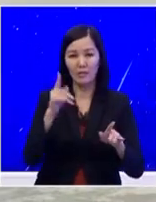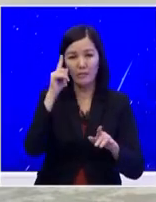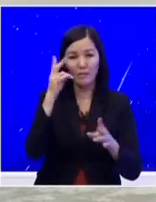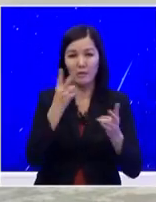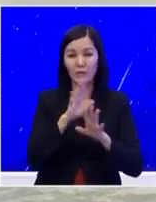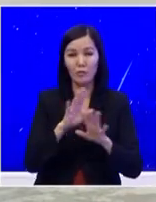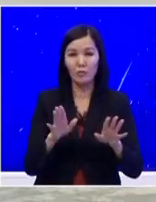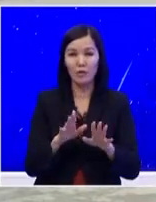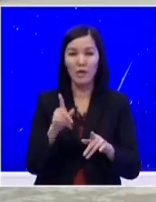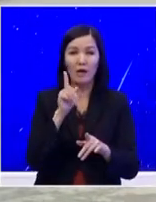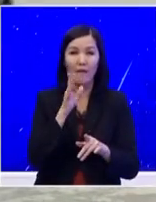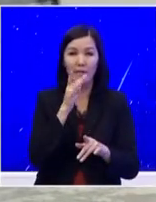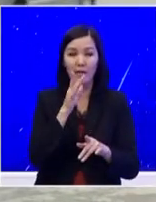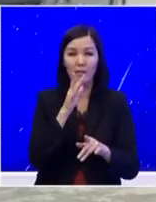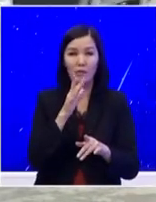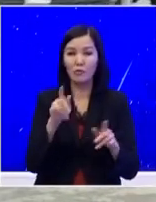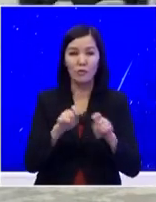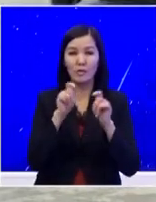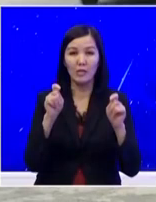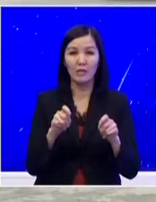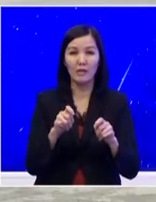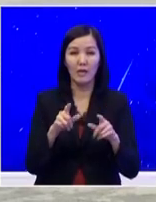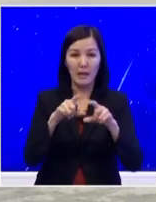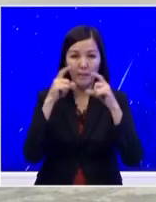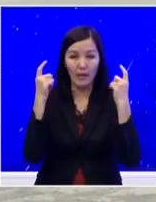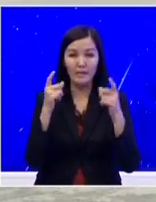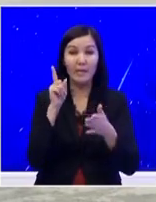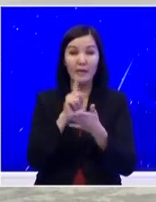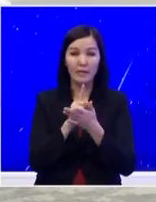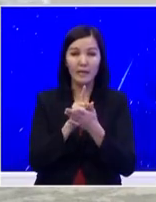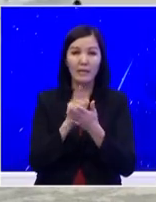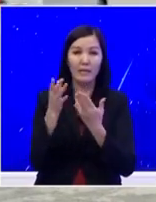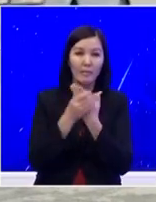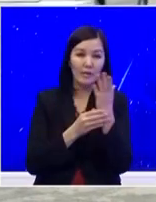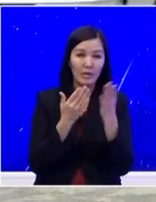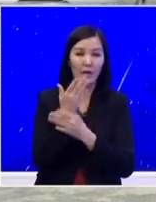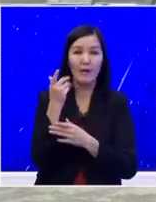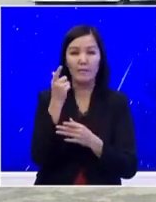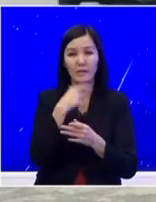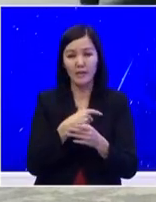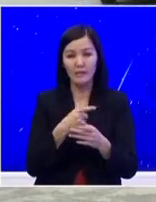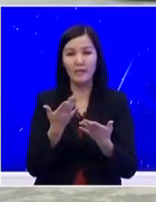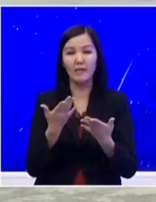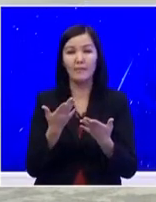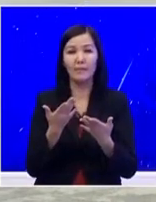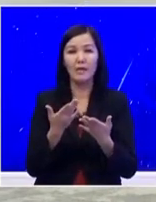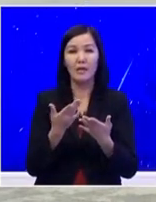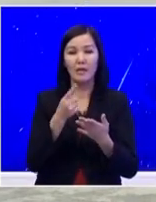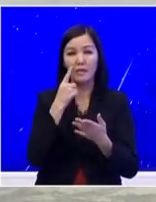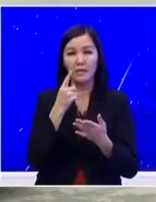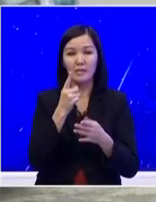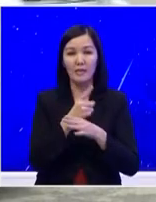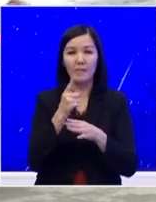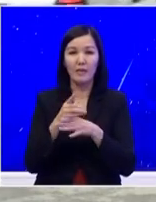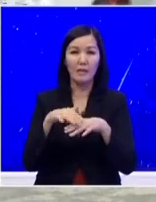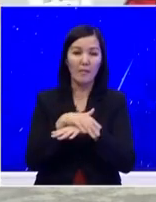Акимате. Время еще не пришло. Маски все так же обязательны. Кроме того, социальное дистанцирование, а также запрет на